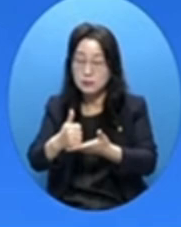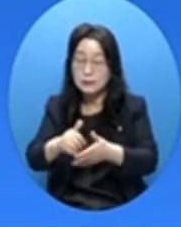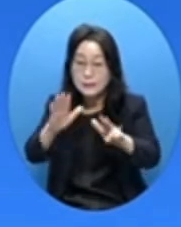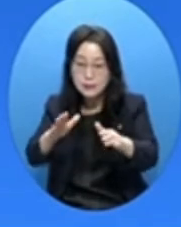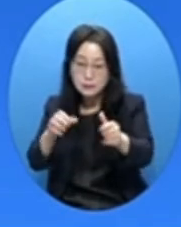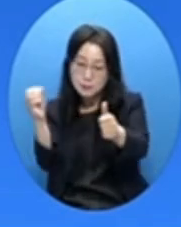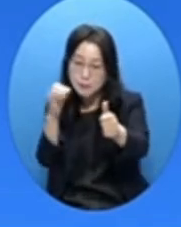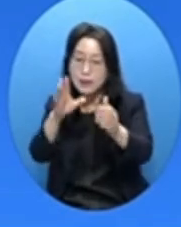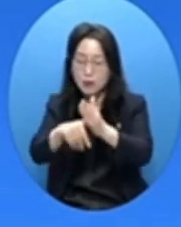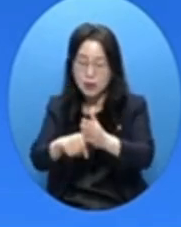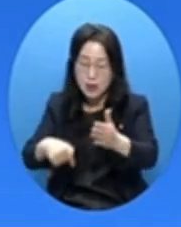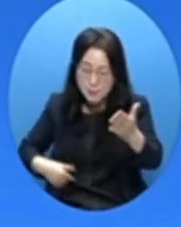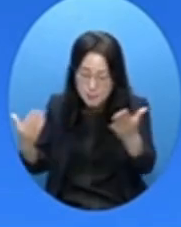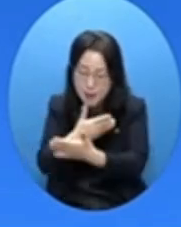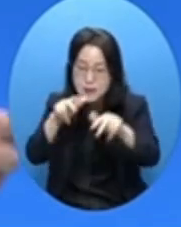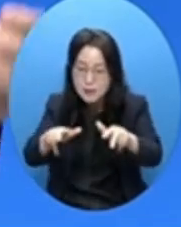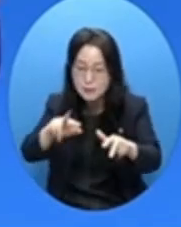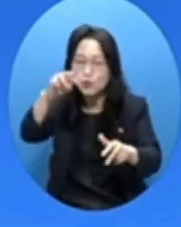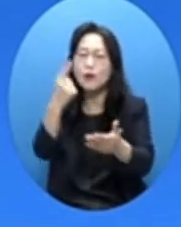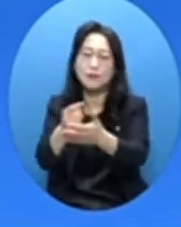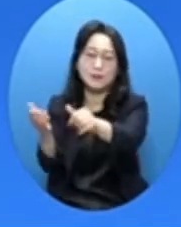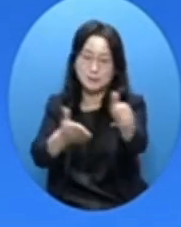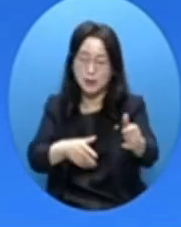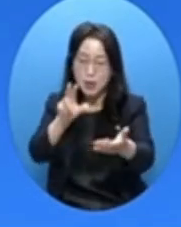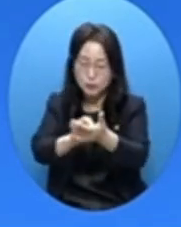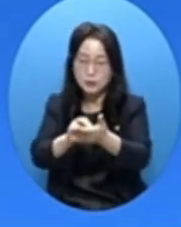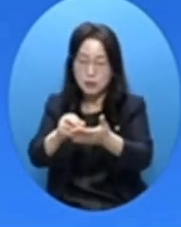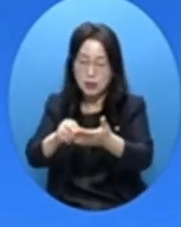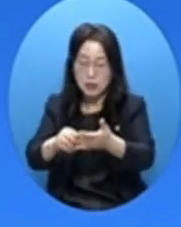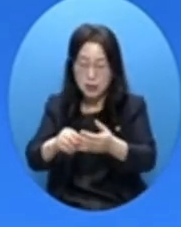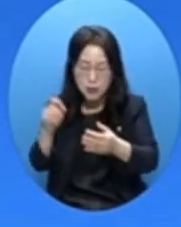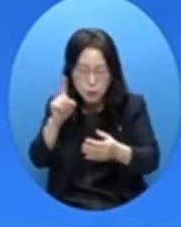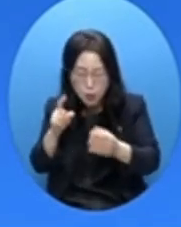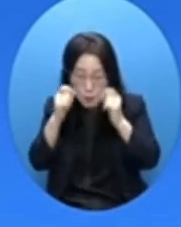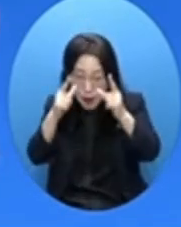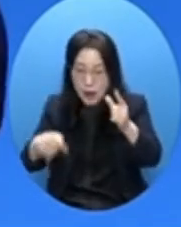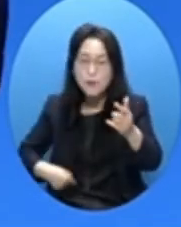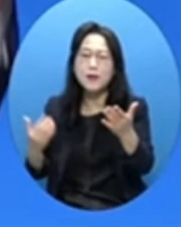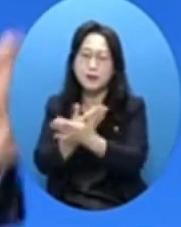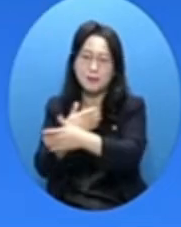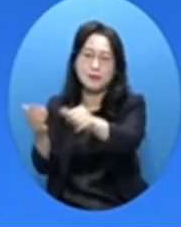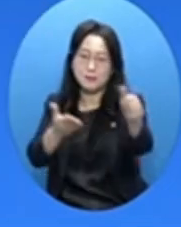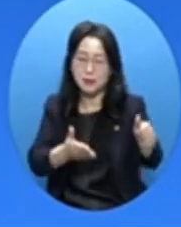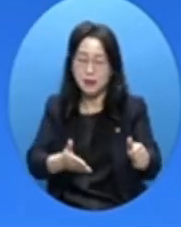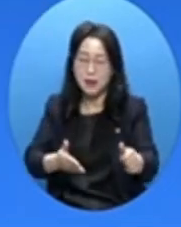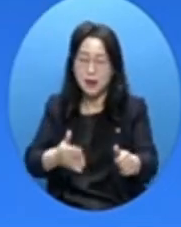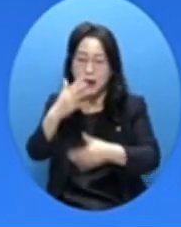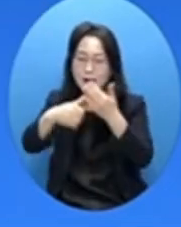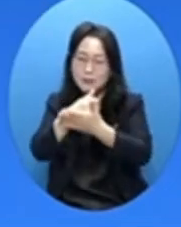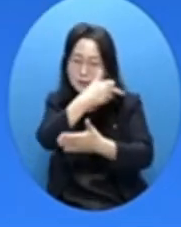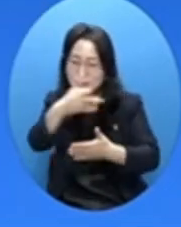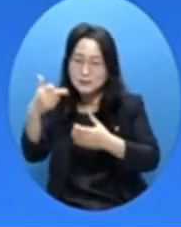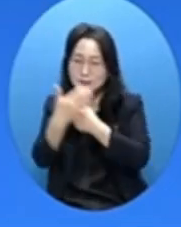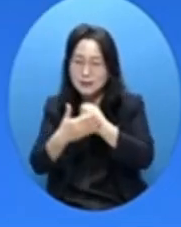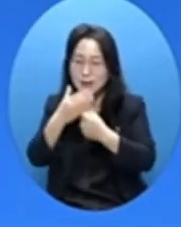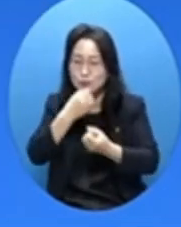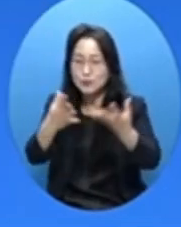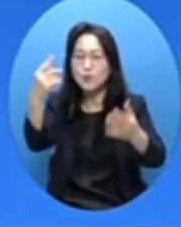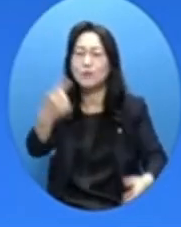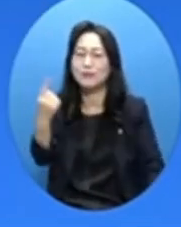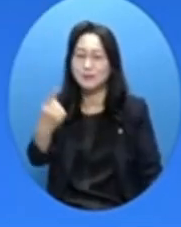회개 어지럽게 돌아오시길 바랍니다 다시 문제를 내복 하시기 바랍니다 회교도한테 아르메 다 그네와 초기 우리에게 임하게 되는